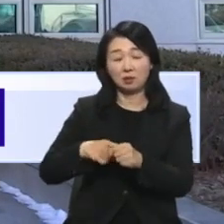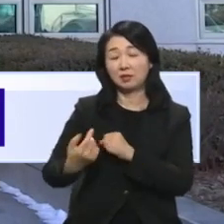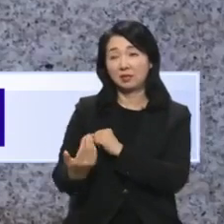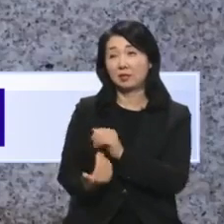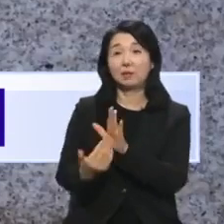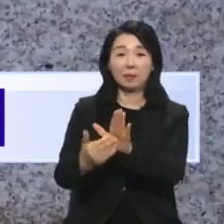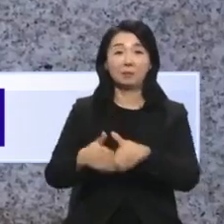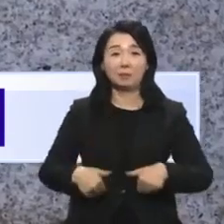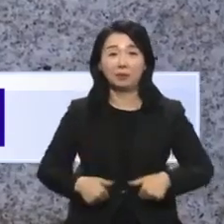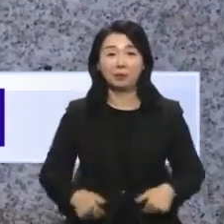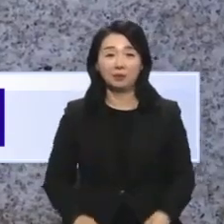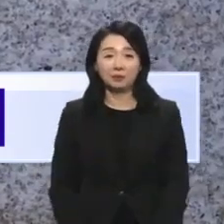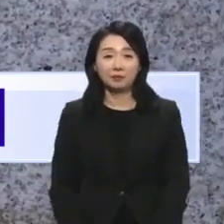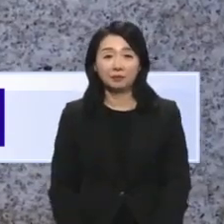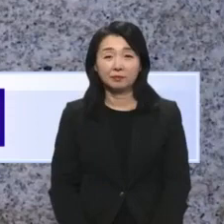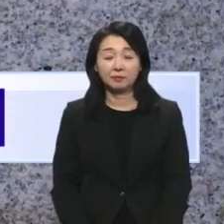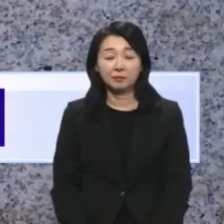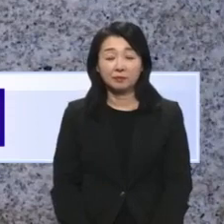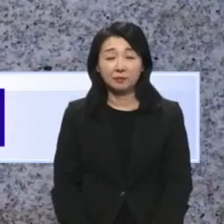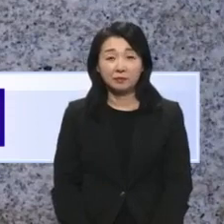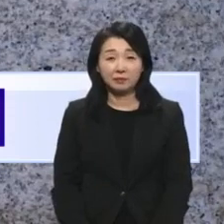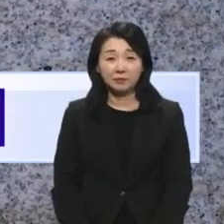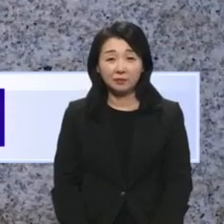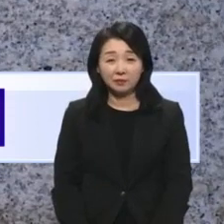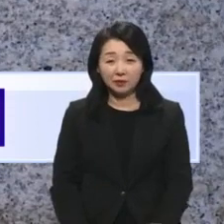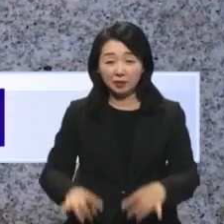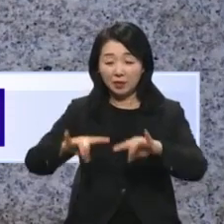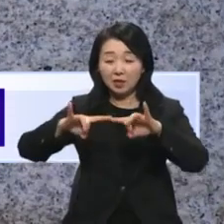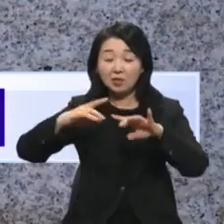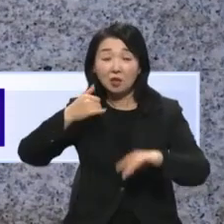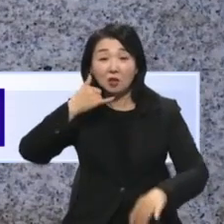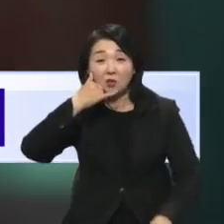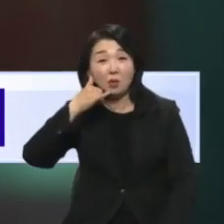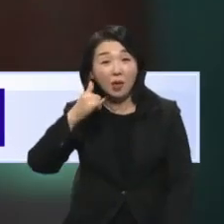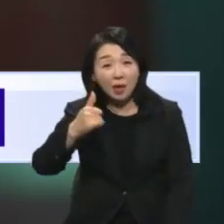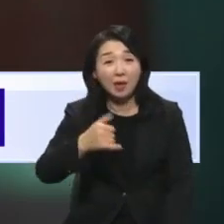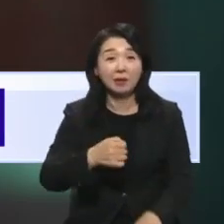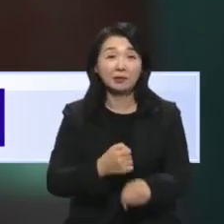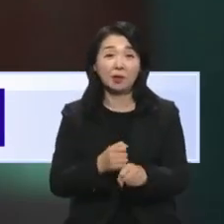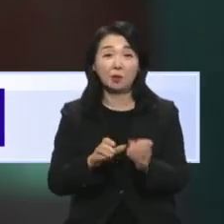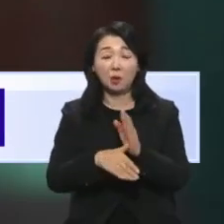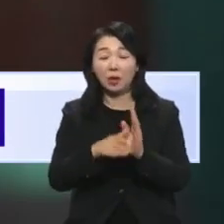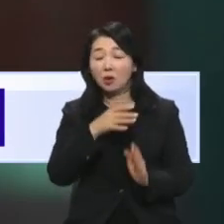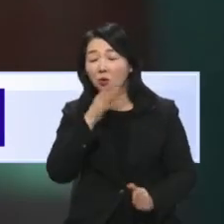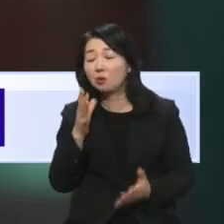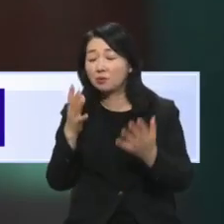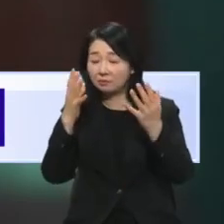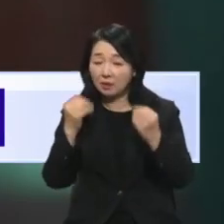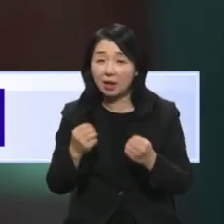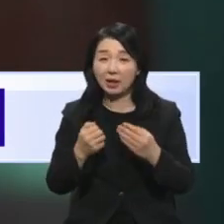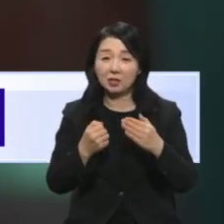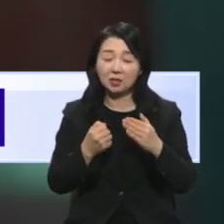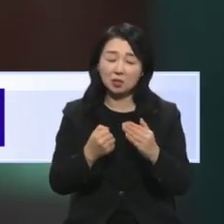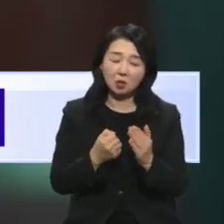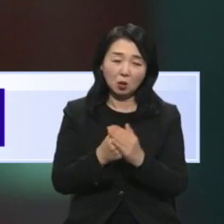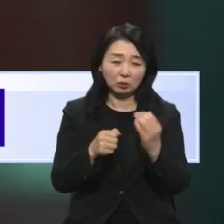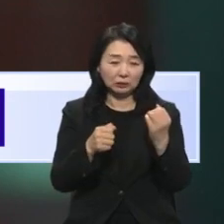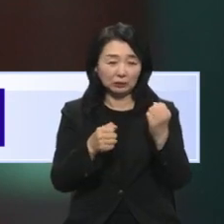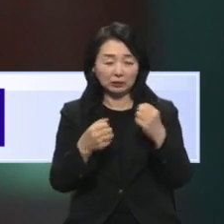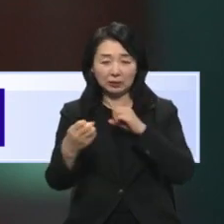위한 조치라고 밝혔습니다. 유선전화 사용자 특성상 고령층 응답자가 많아서 표본이